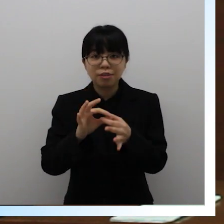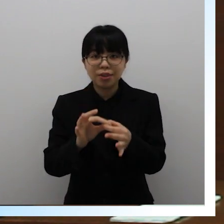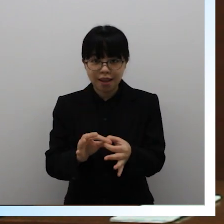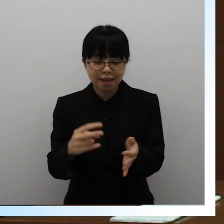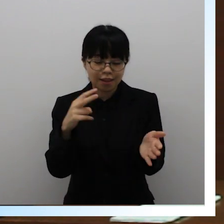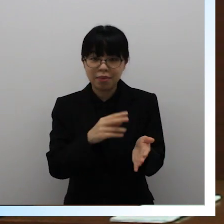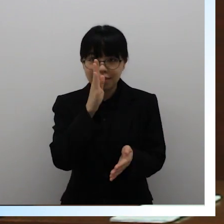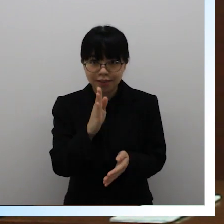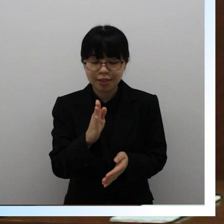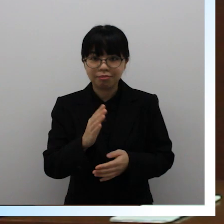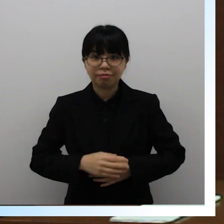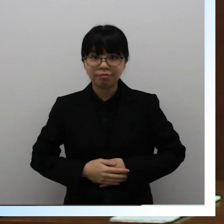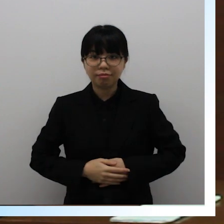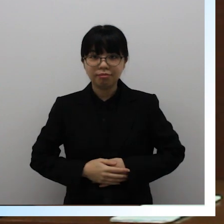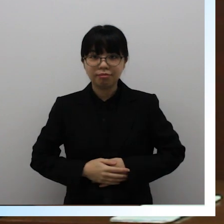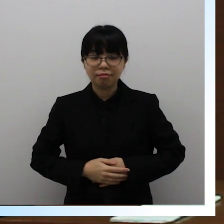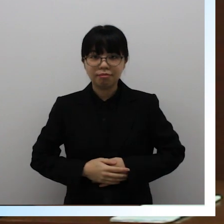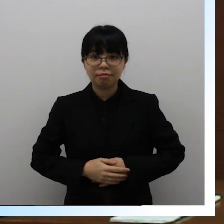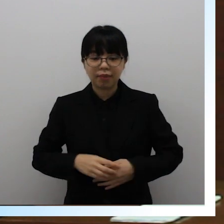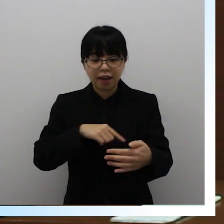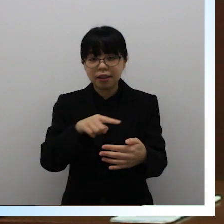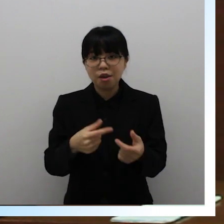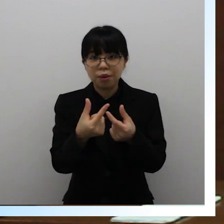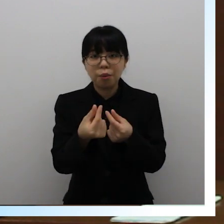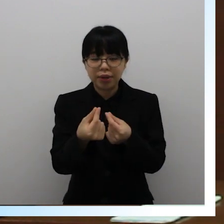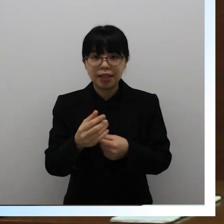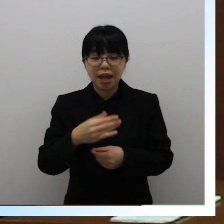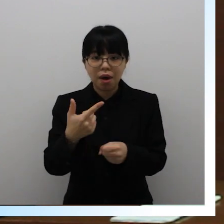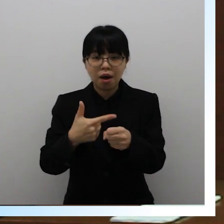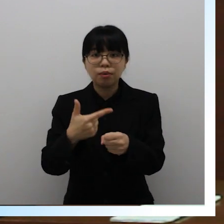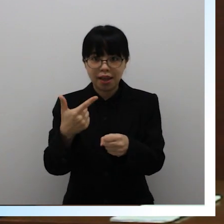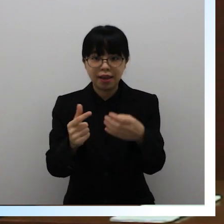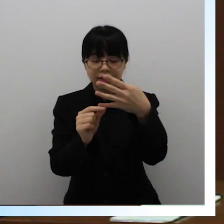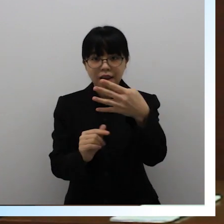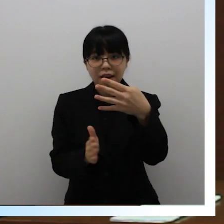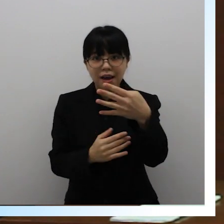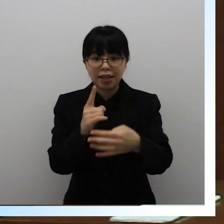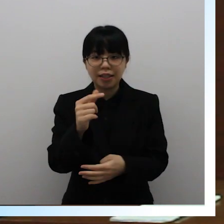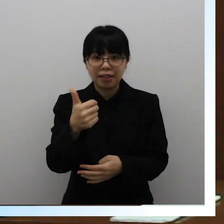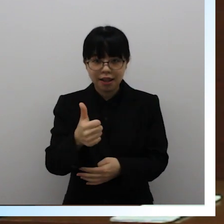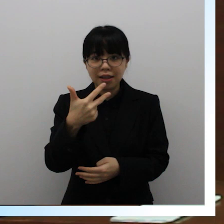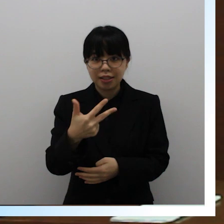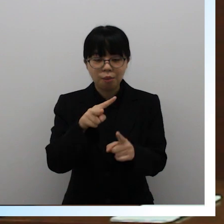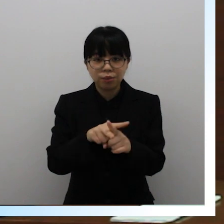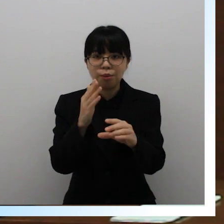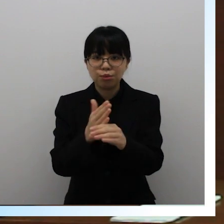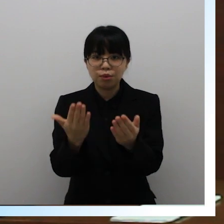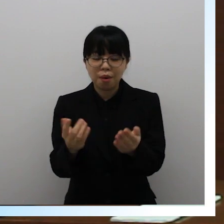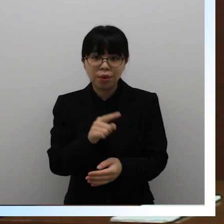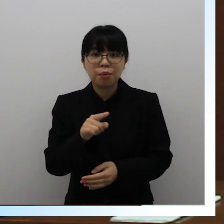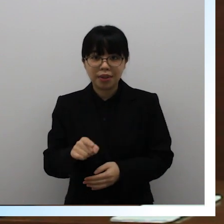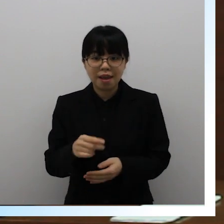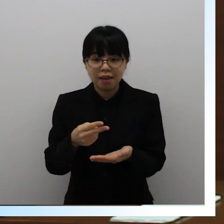概要に記載しています通り、令和6年4月から日田市の小中学校において、学校給食費の無償化を実施いた